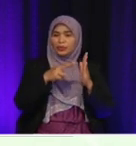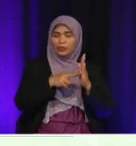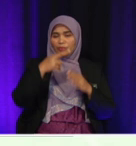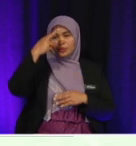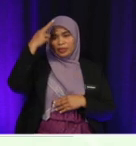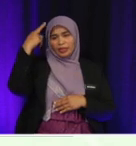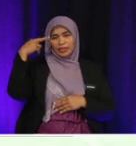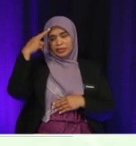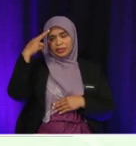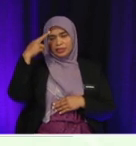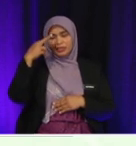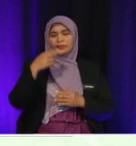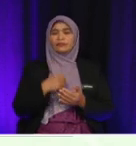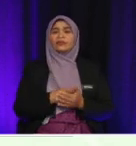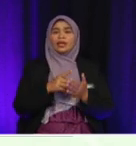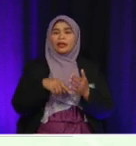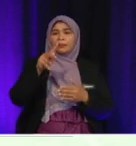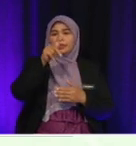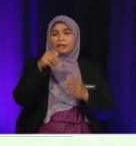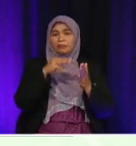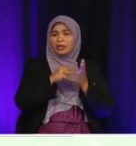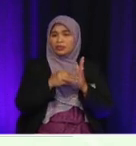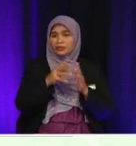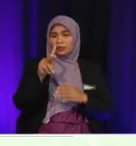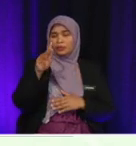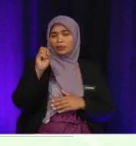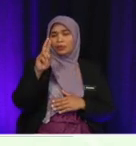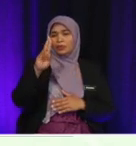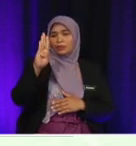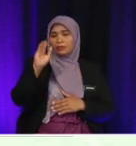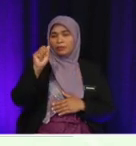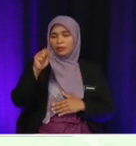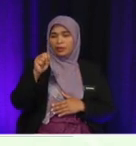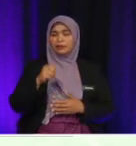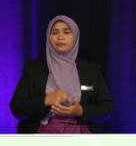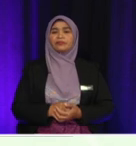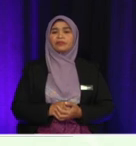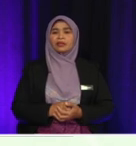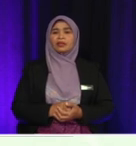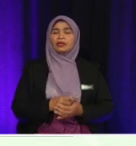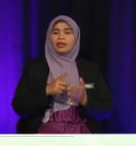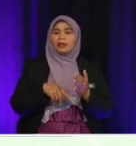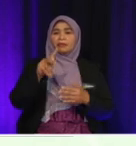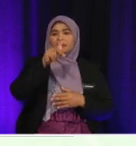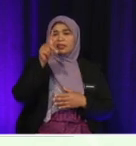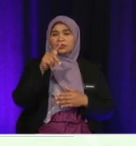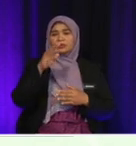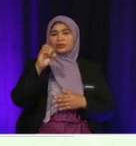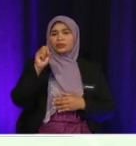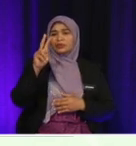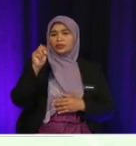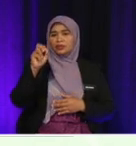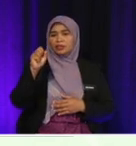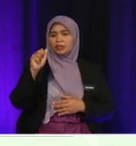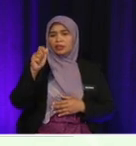korban itu untuk dalam bidang fqah kalau dalam bidang tilawah Apakah maksud sunnatullah itu